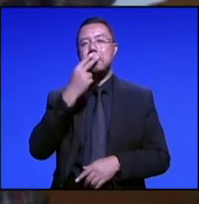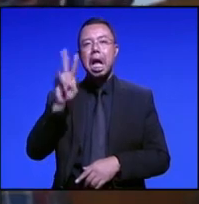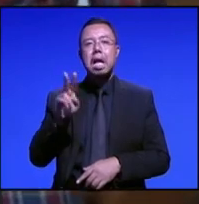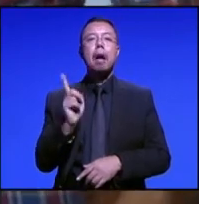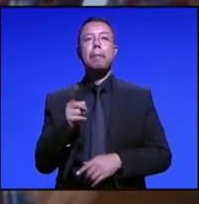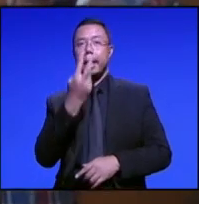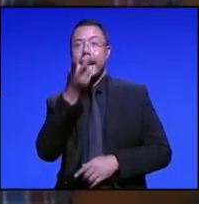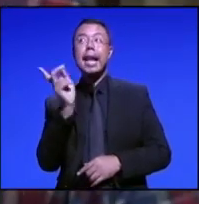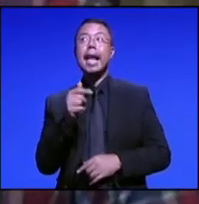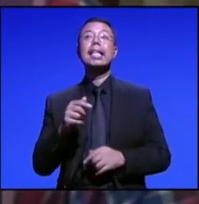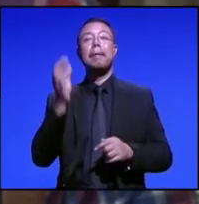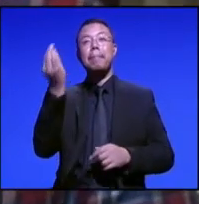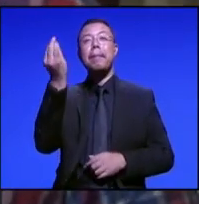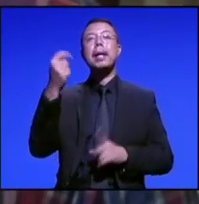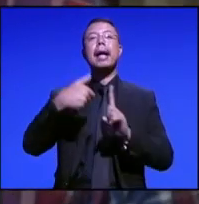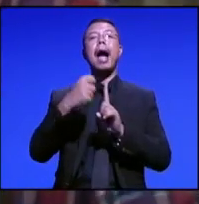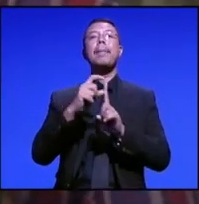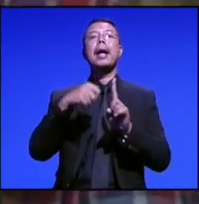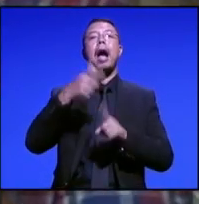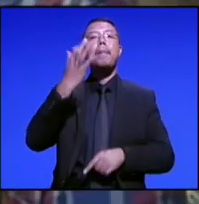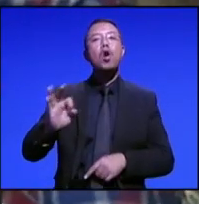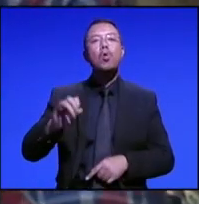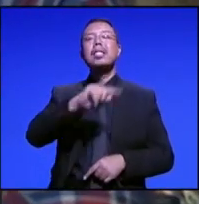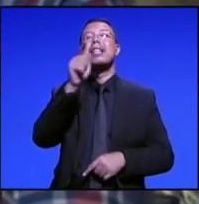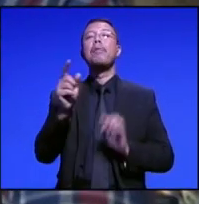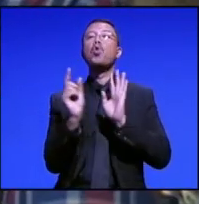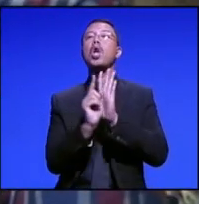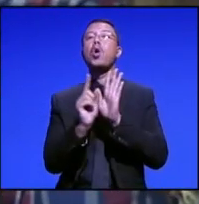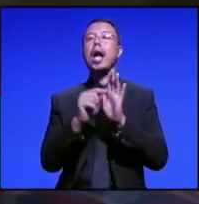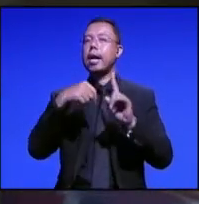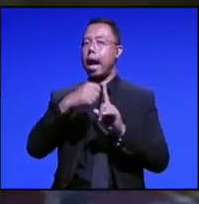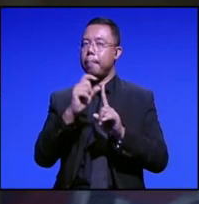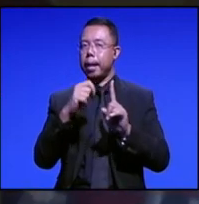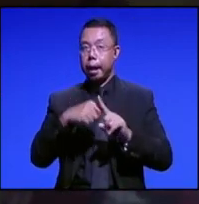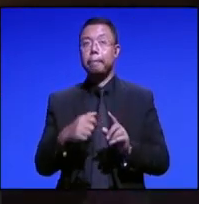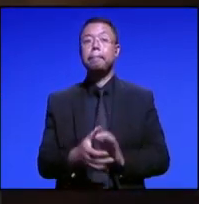dari komposisi pimpinan KPK baru hingga undang-undang KPK.